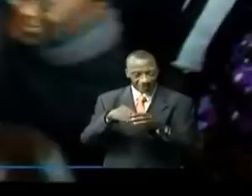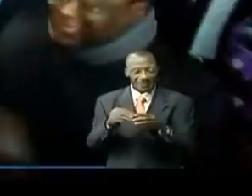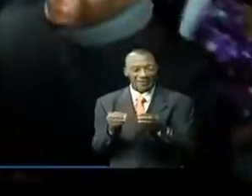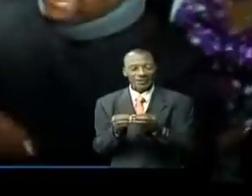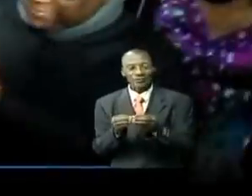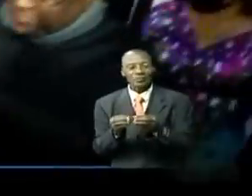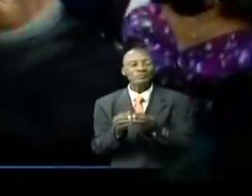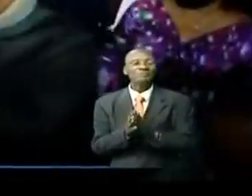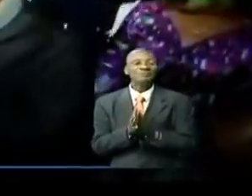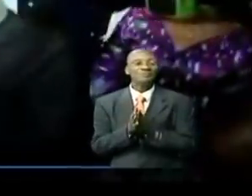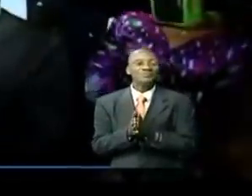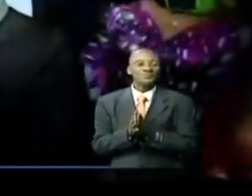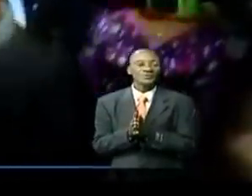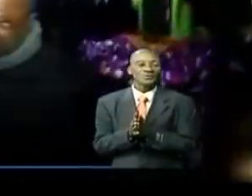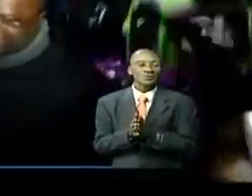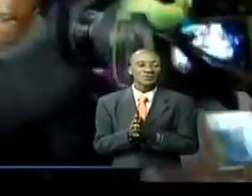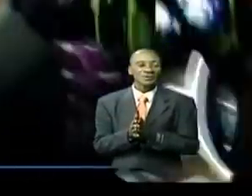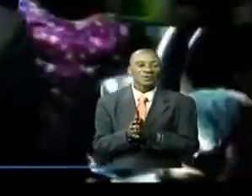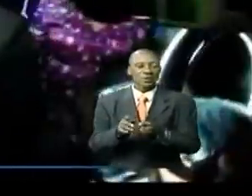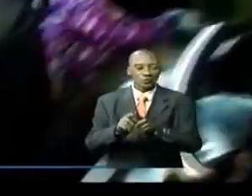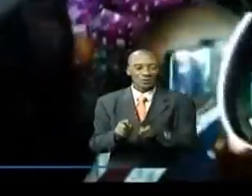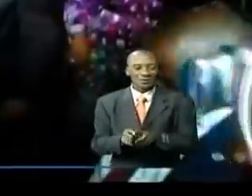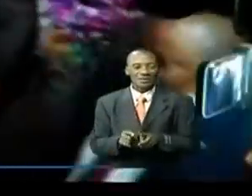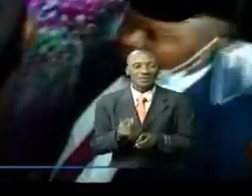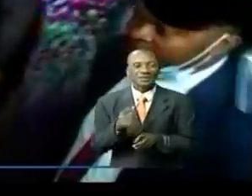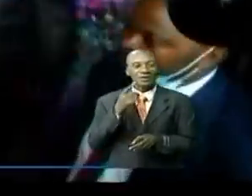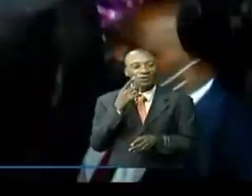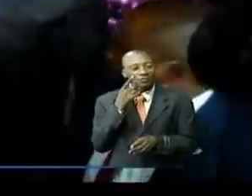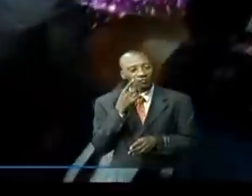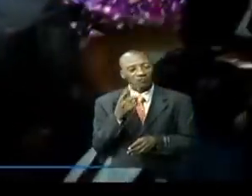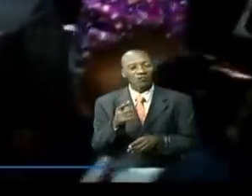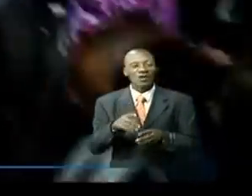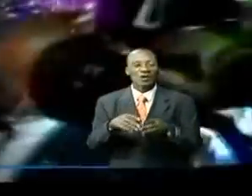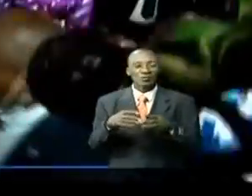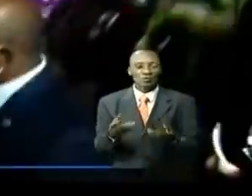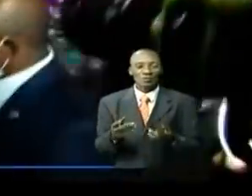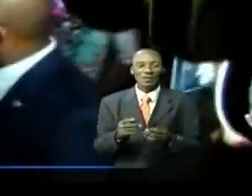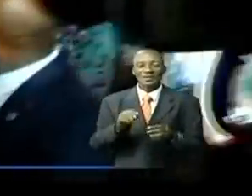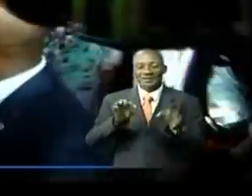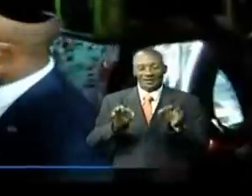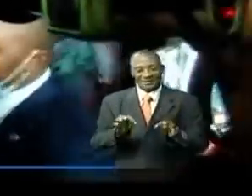des terres et de la sécheresse sur les femmes et les hommes.